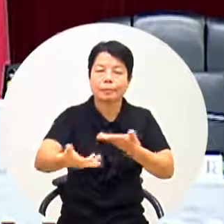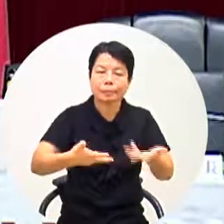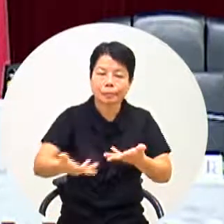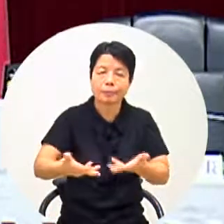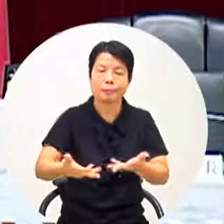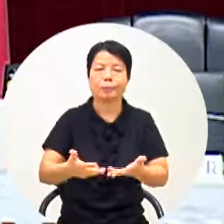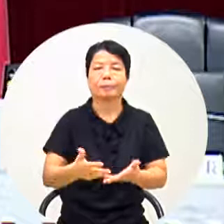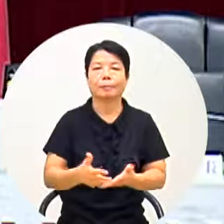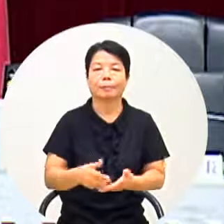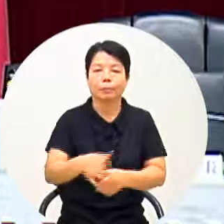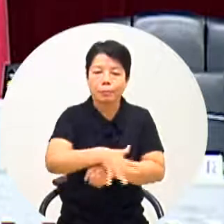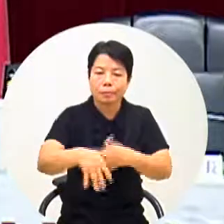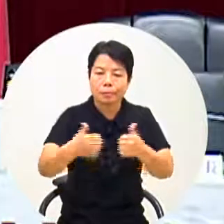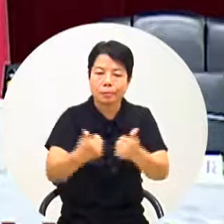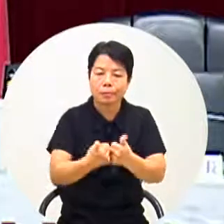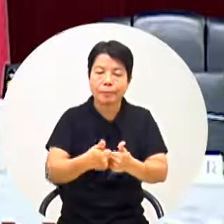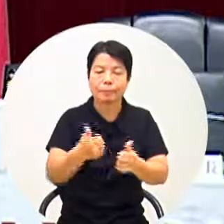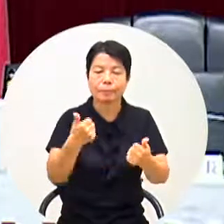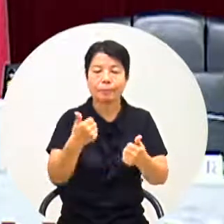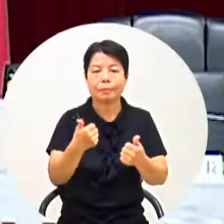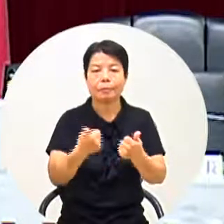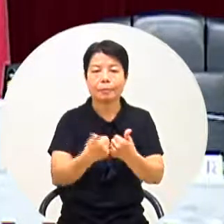询。